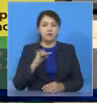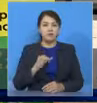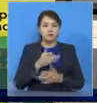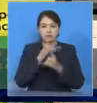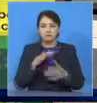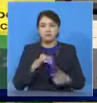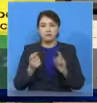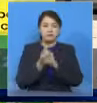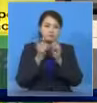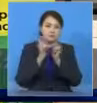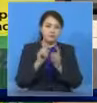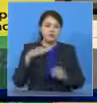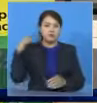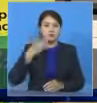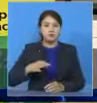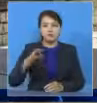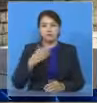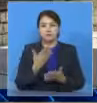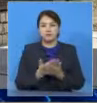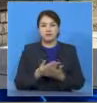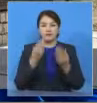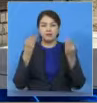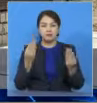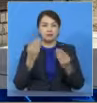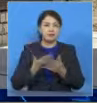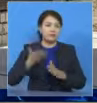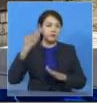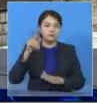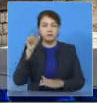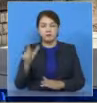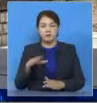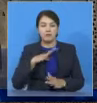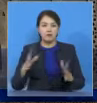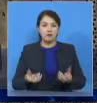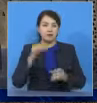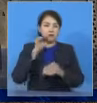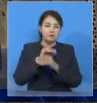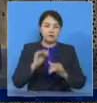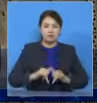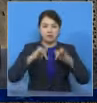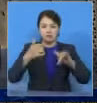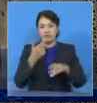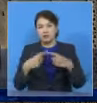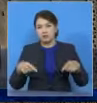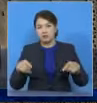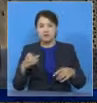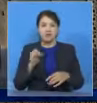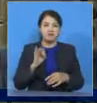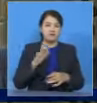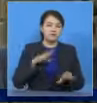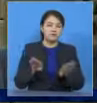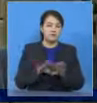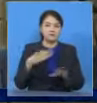невозможно спорить. И отрадно, что в Актюбинской области свято чтят прошлое великих людей, которые внесли огромный вклад в развитие самых разных сфер. Так,